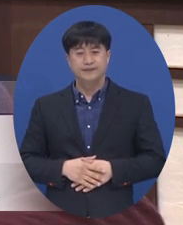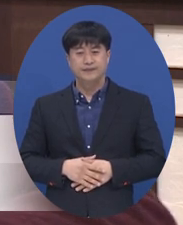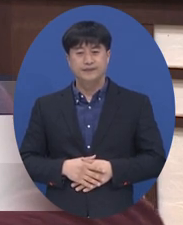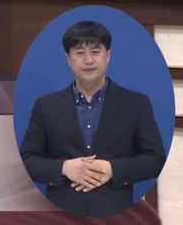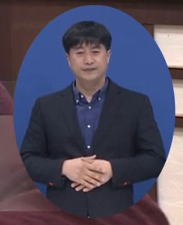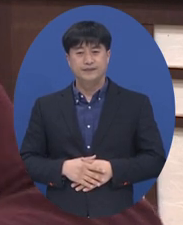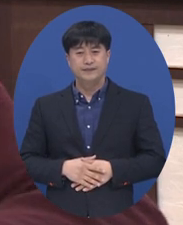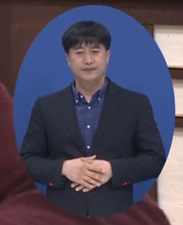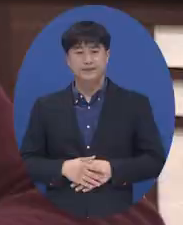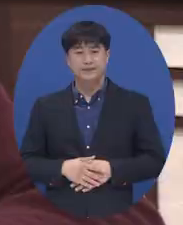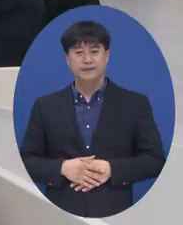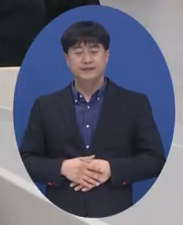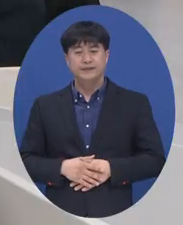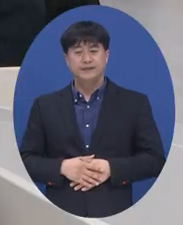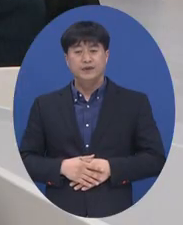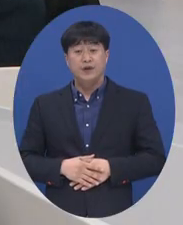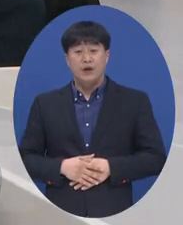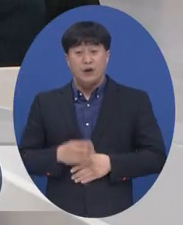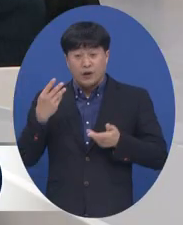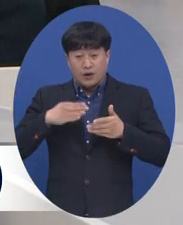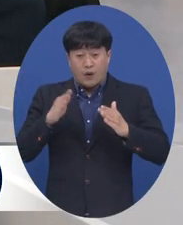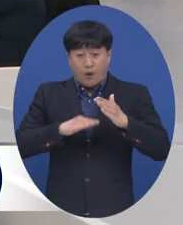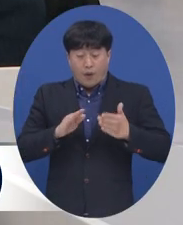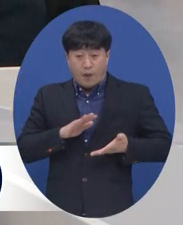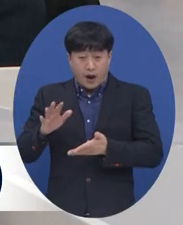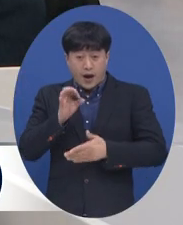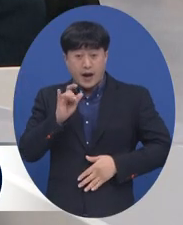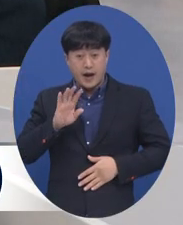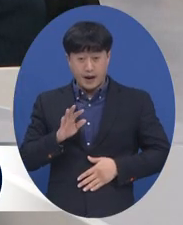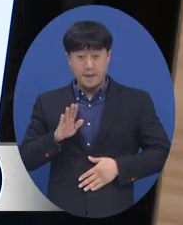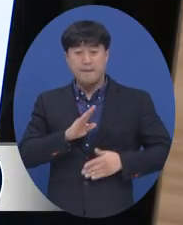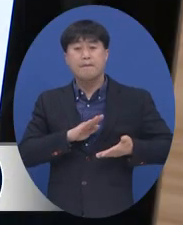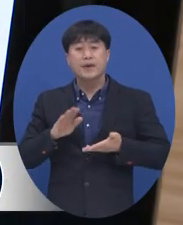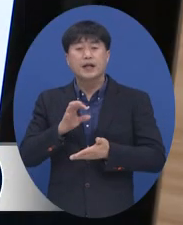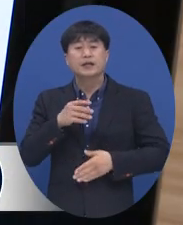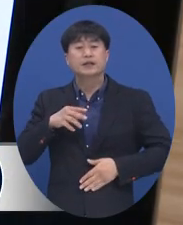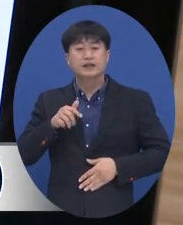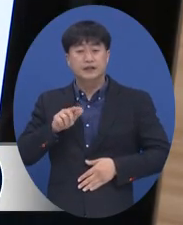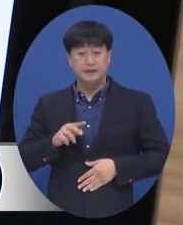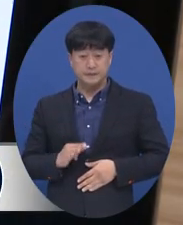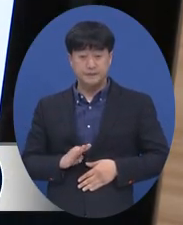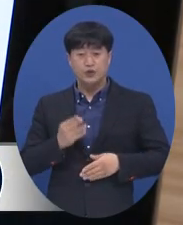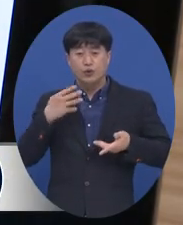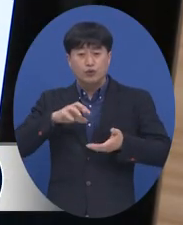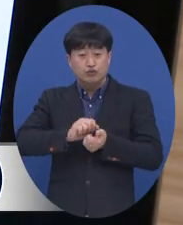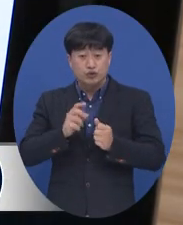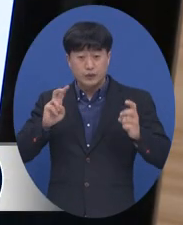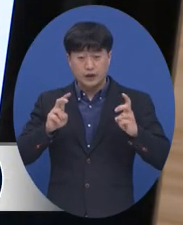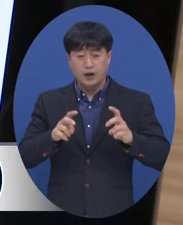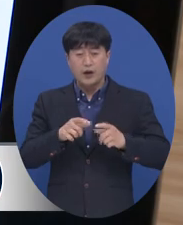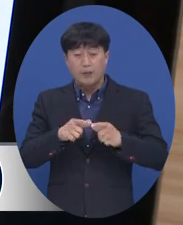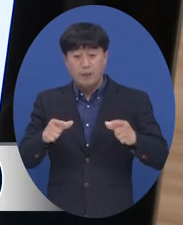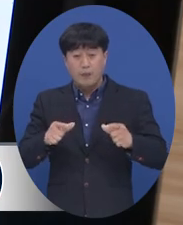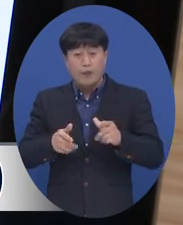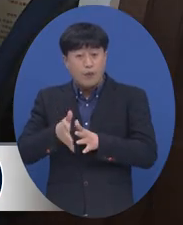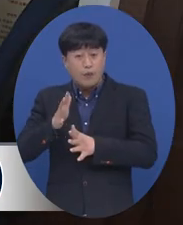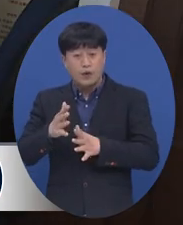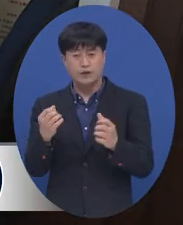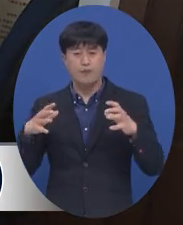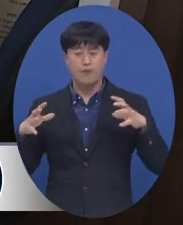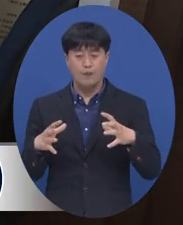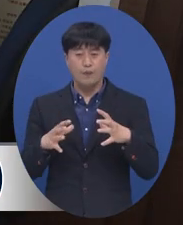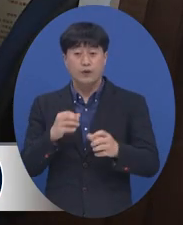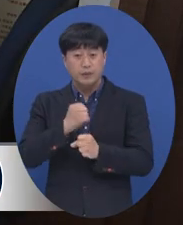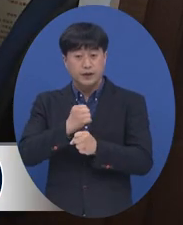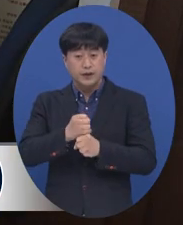우리들 좋겠습니다 경기도 00 바 달의 배달 특급 은 경우도 주식회사가 민관 협력을 통해 출시한 앱으로